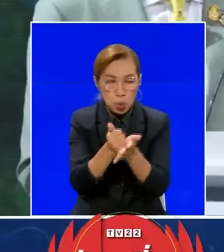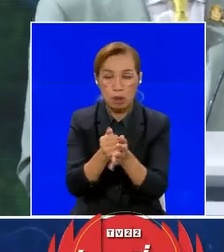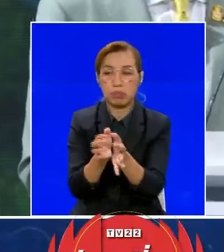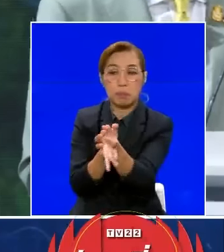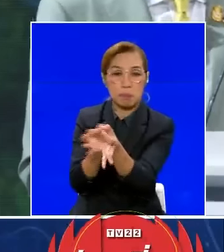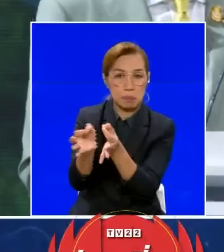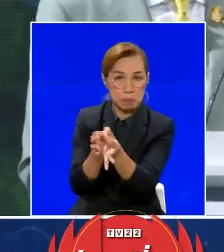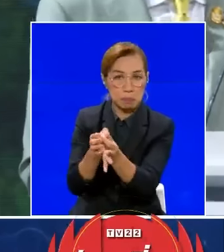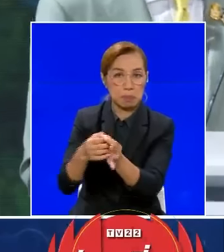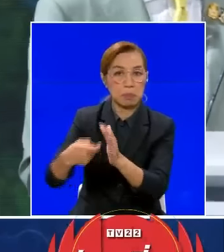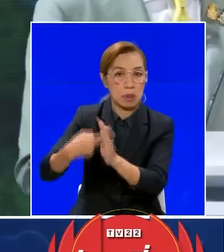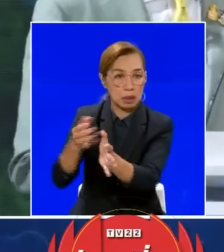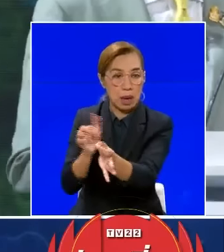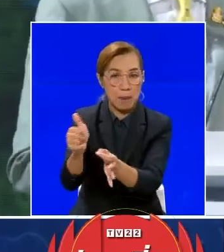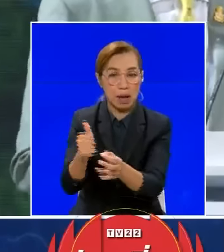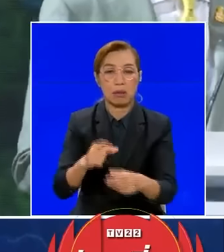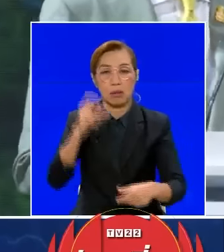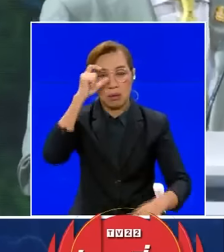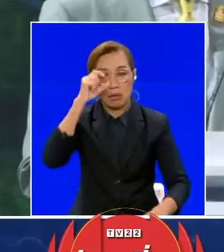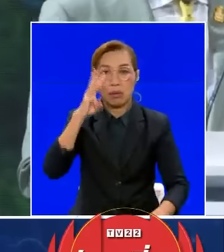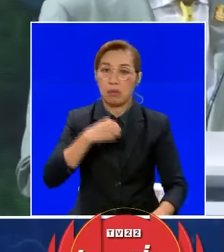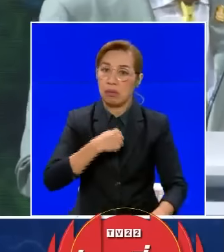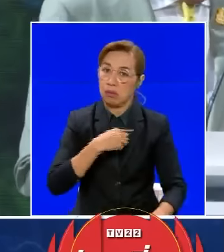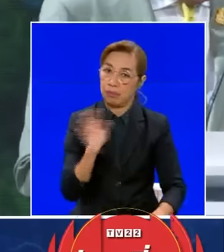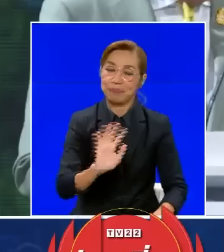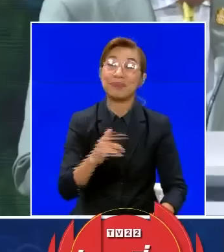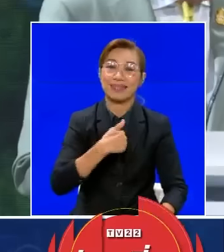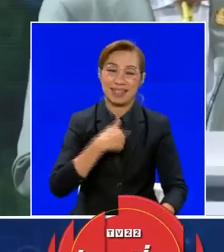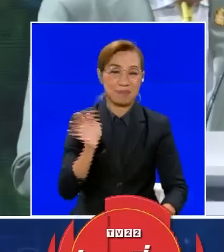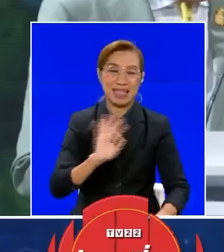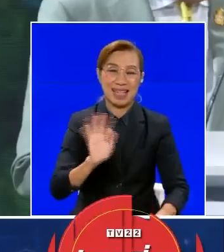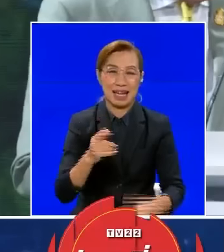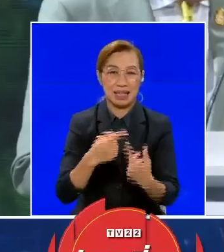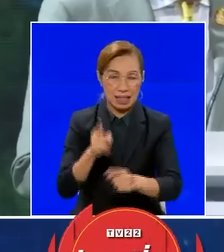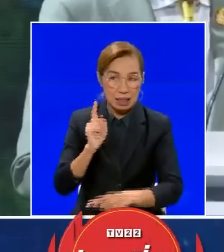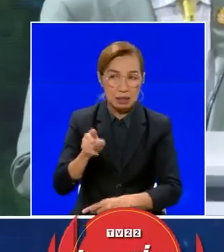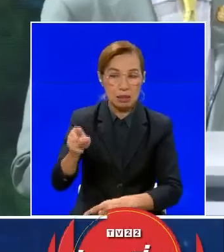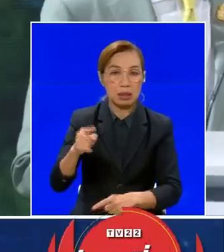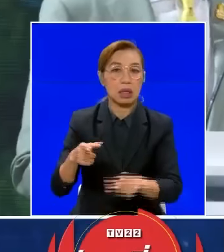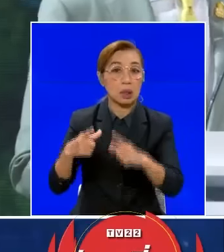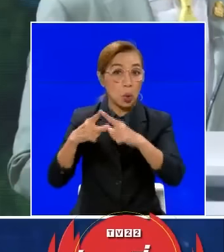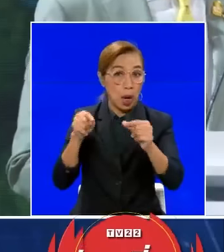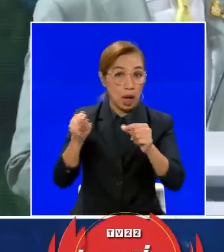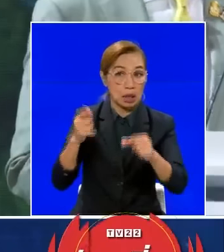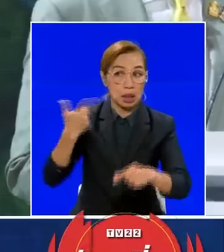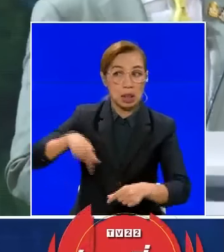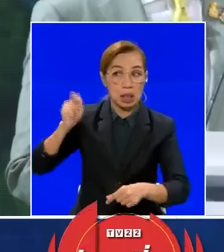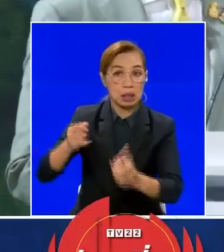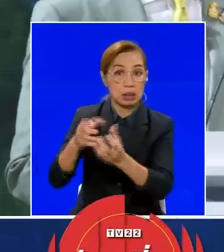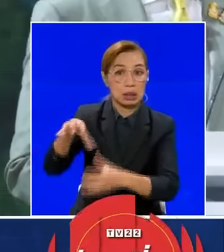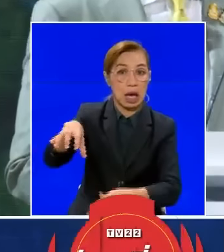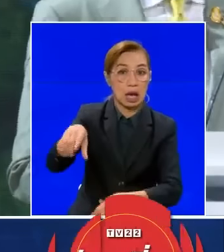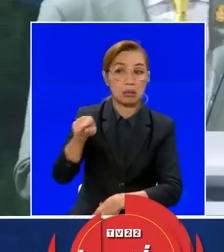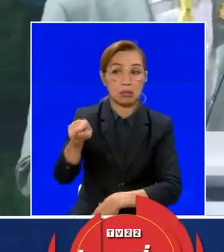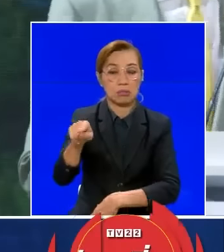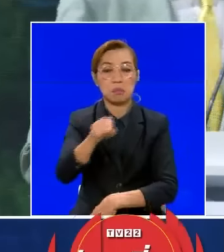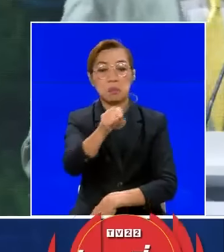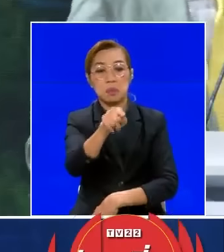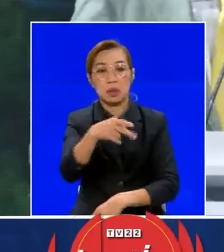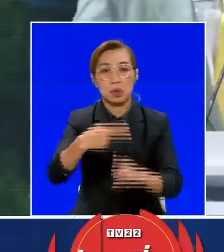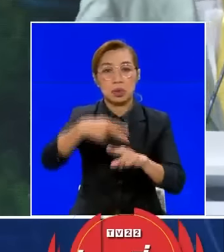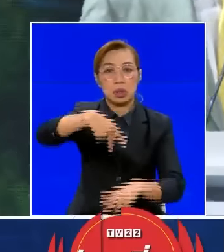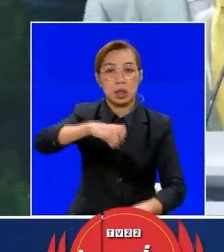ยันว่าไม่ใช่อาจารย์แน่นอนนะคะซึ่งคนที่จะต้องเดินหน้าสู้คดีเรื่องนี้เป็นคุณพิชิตชื่นบานต้องทำหน้